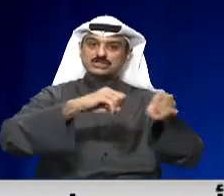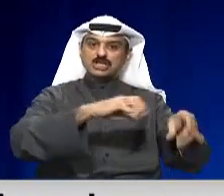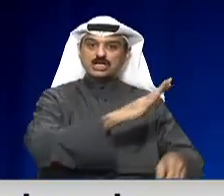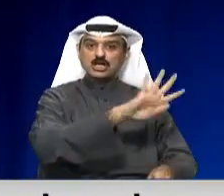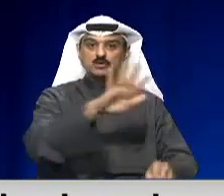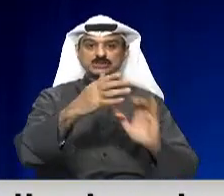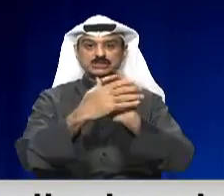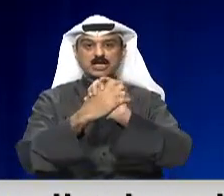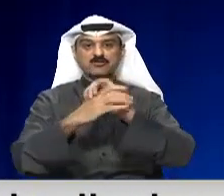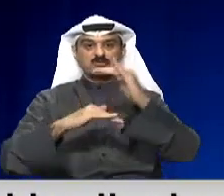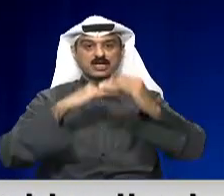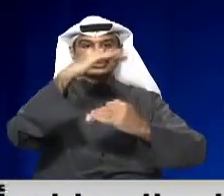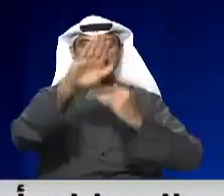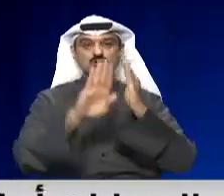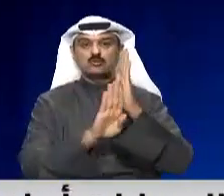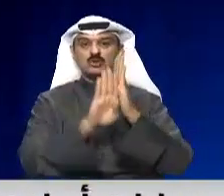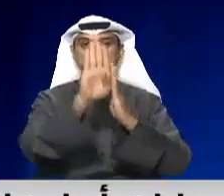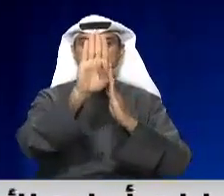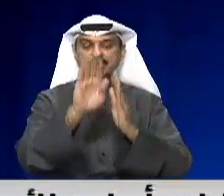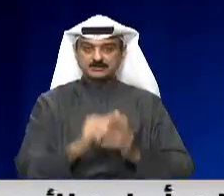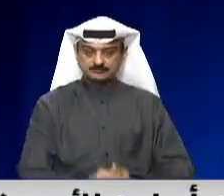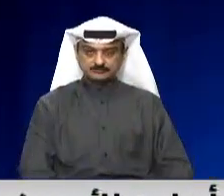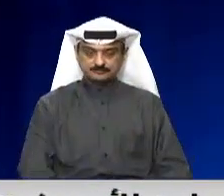كل التقدم والازدهار.